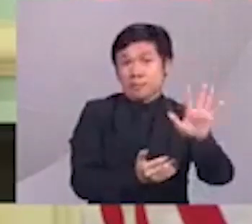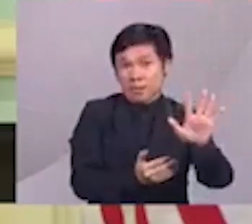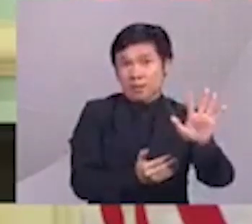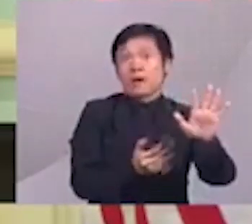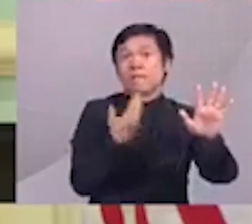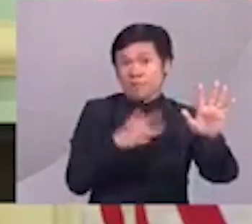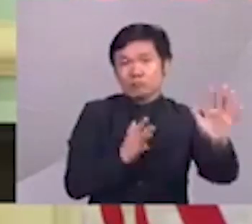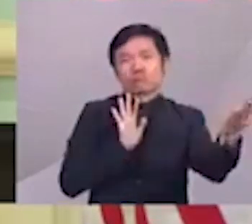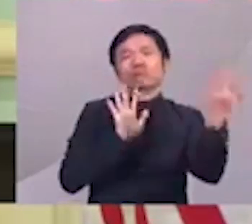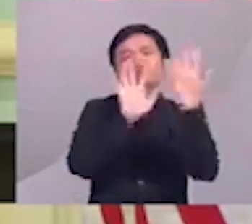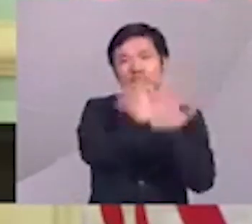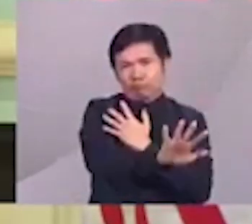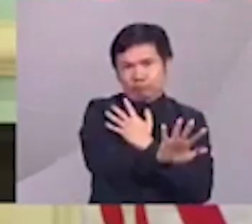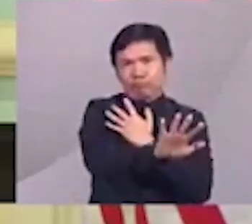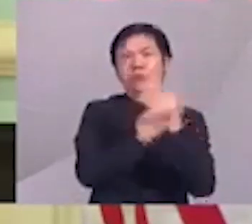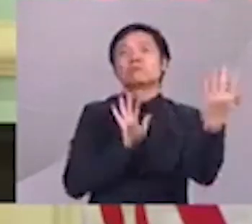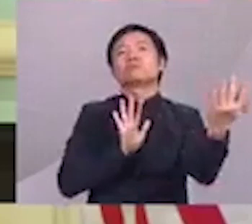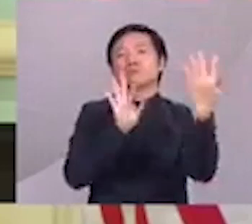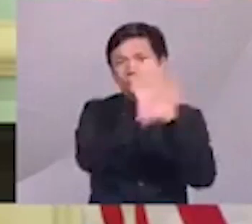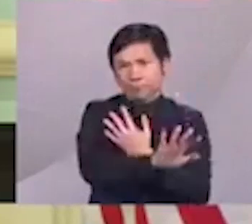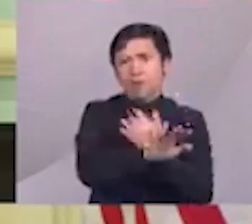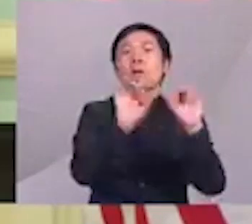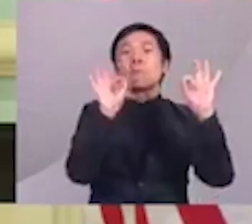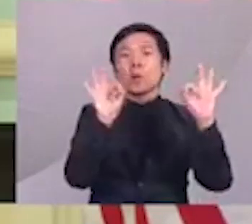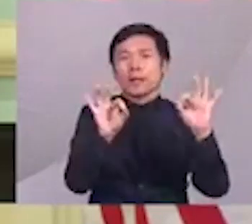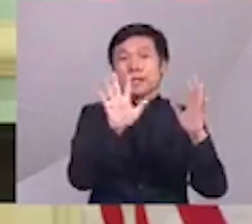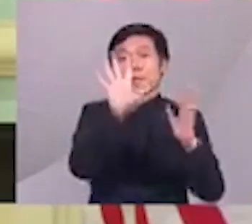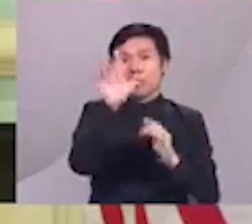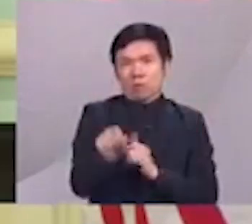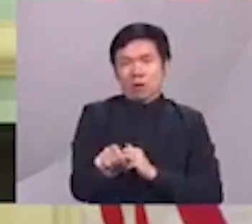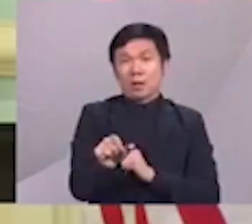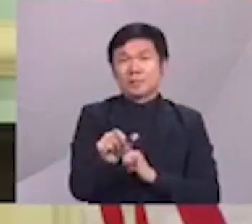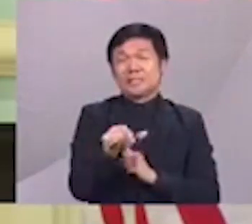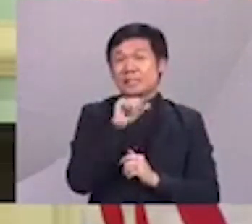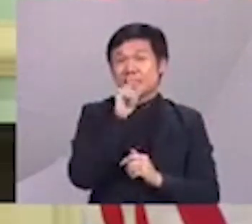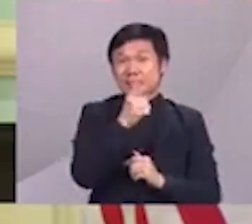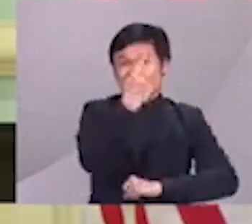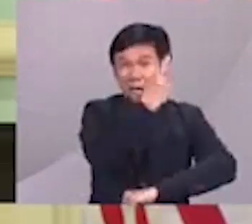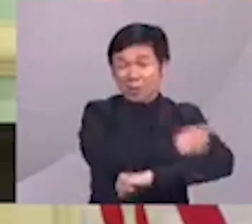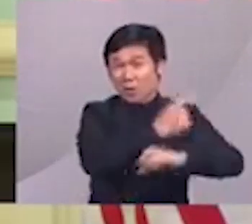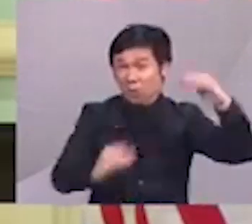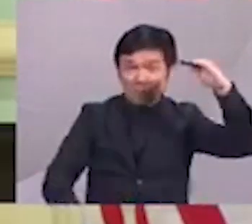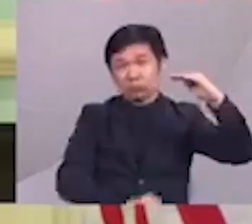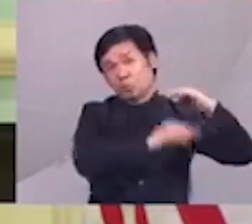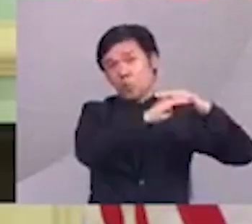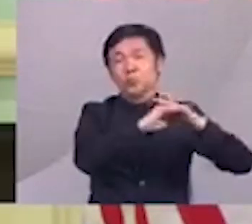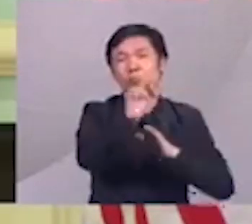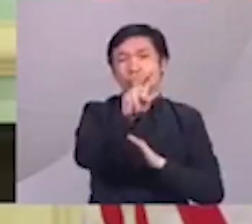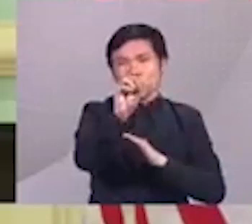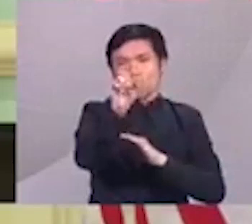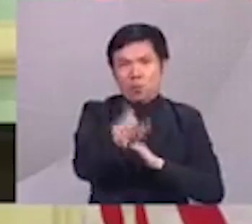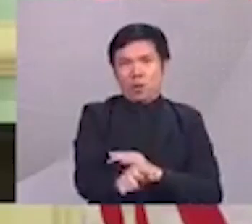5 5 5 4 kali, tetapi maksimumnya tetap juga 20